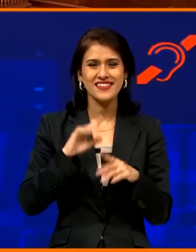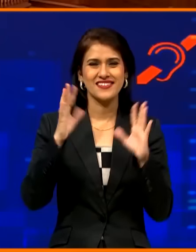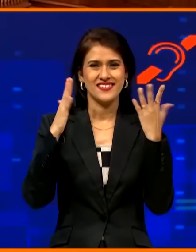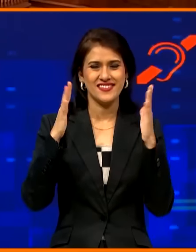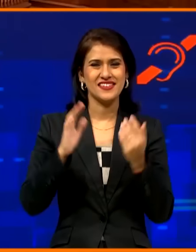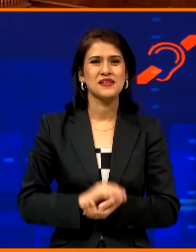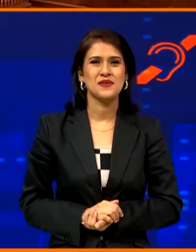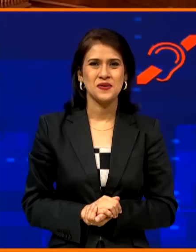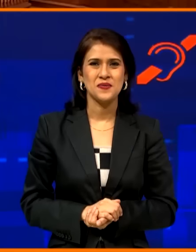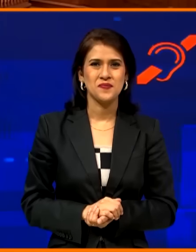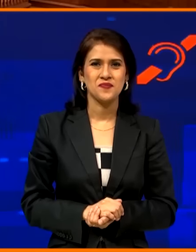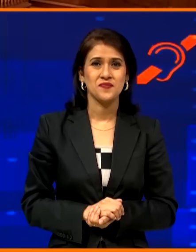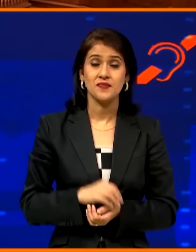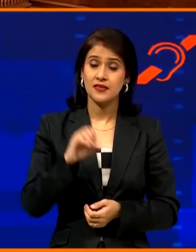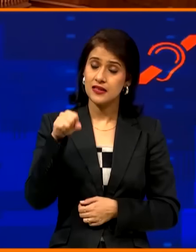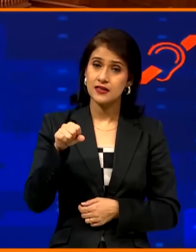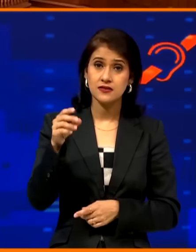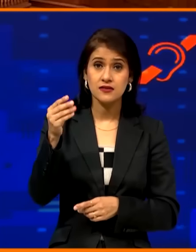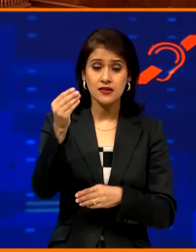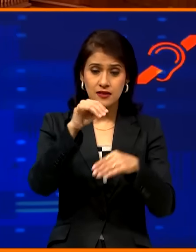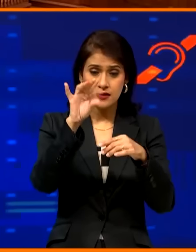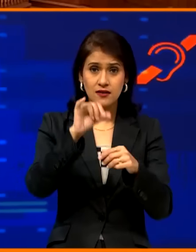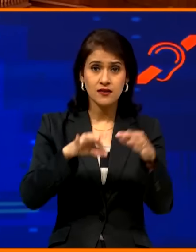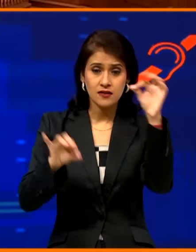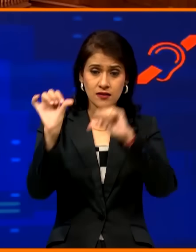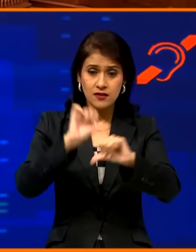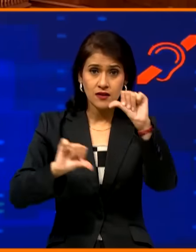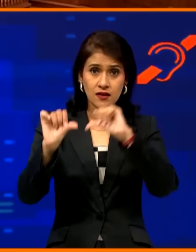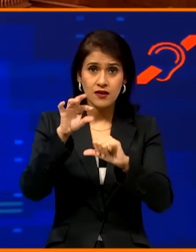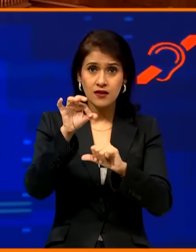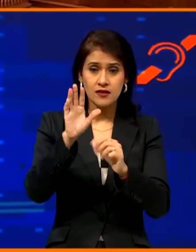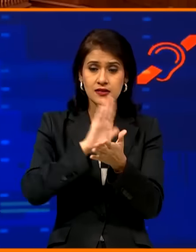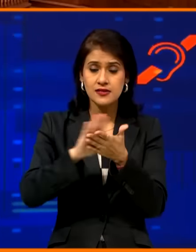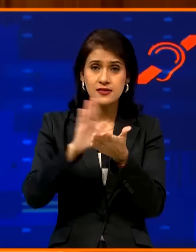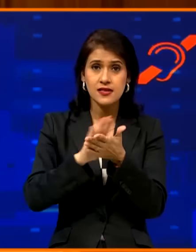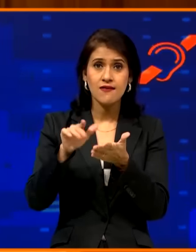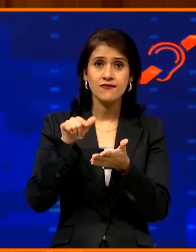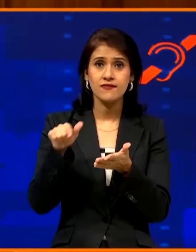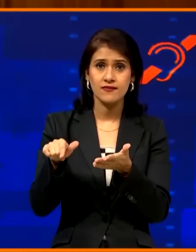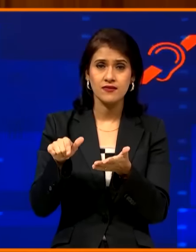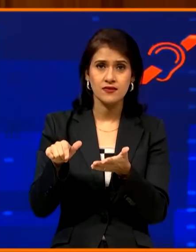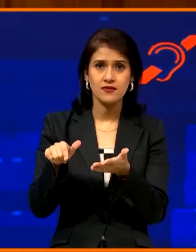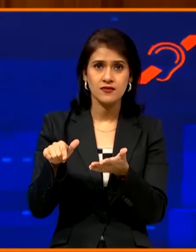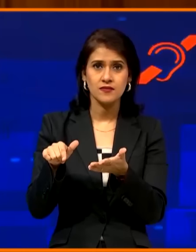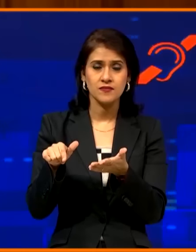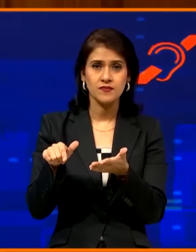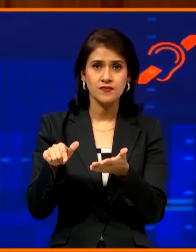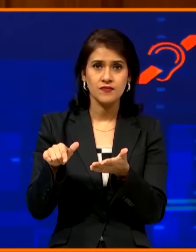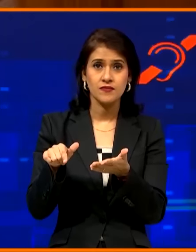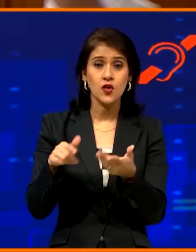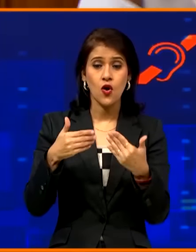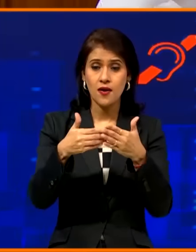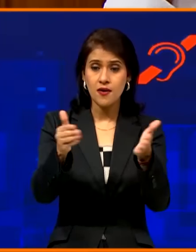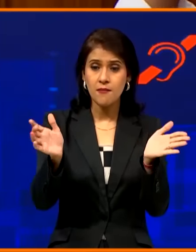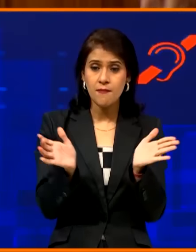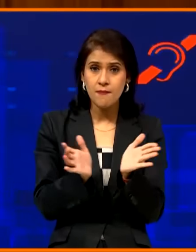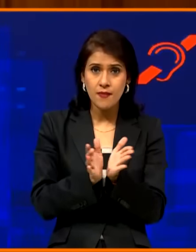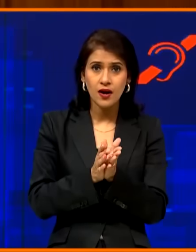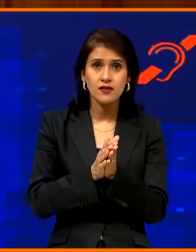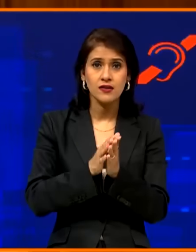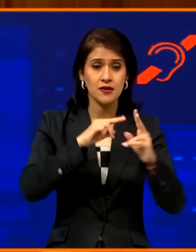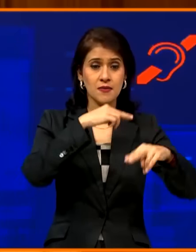जिस जिस केमिकल से इस पानी को साफ किया जा रहा है या जिस बर्तन में या जिस